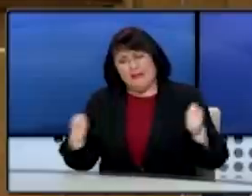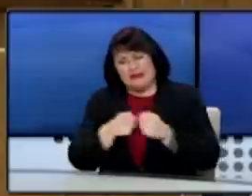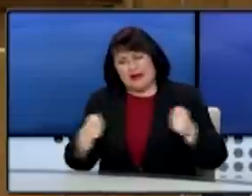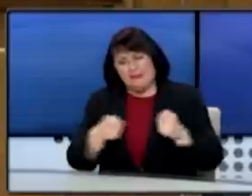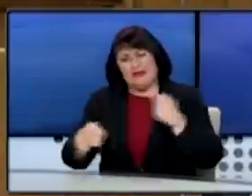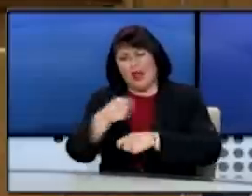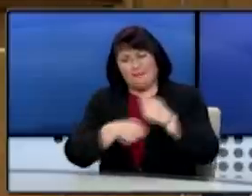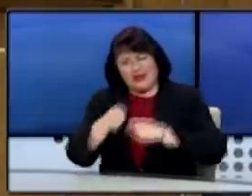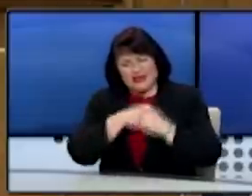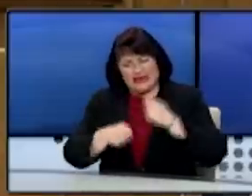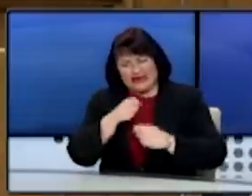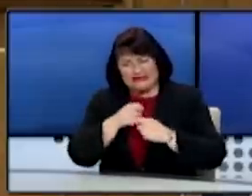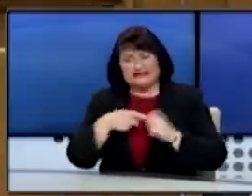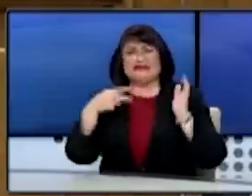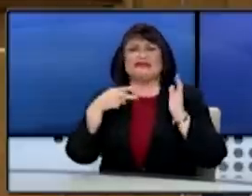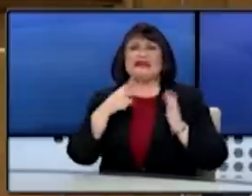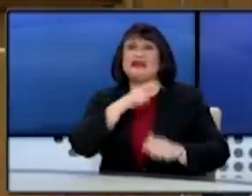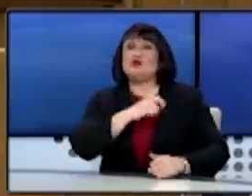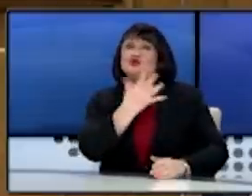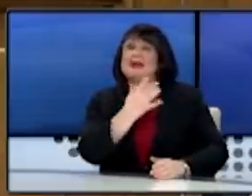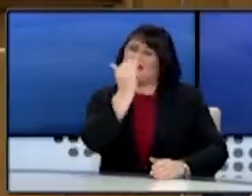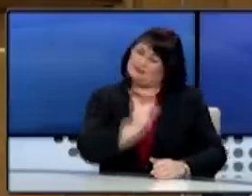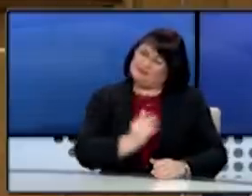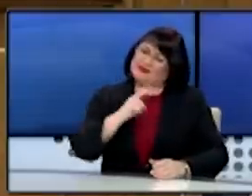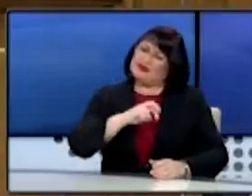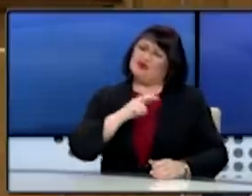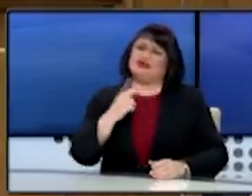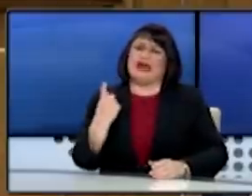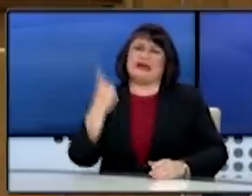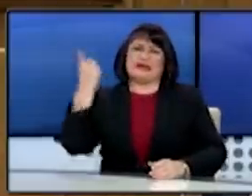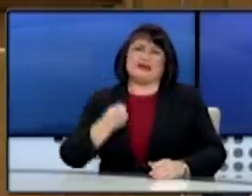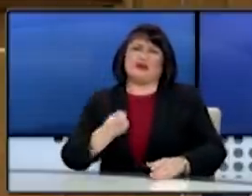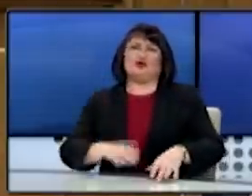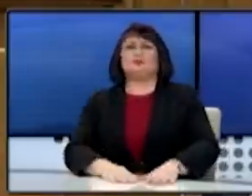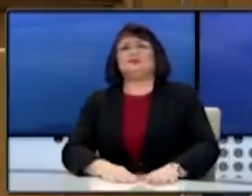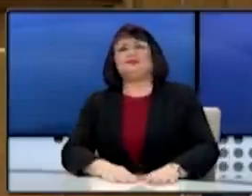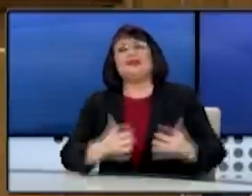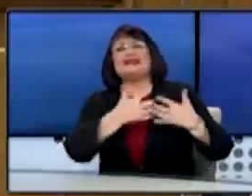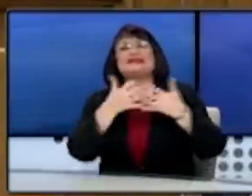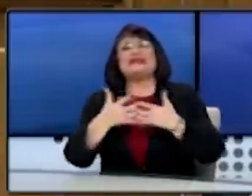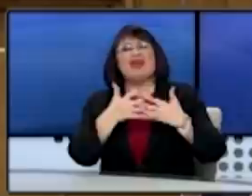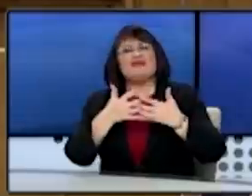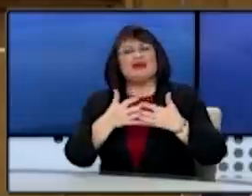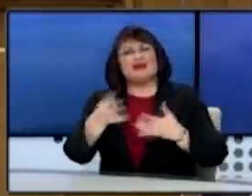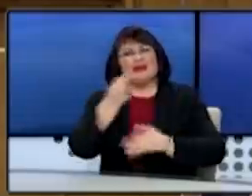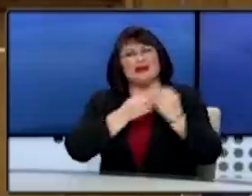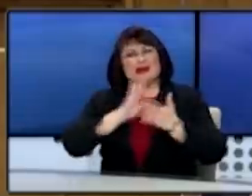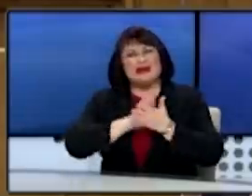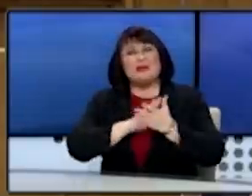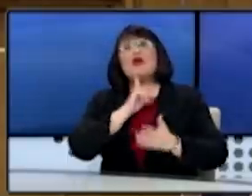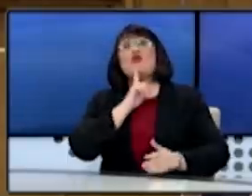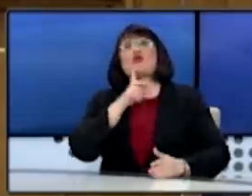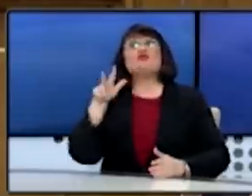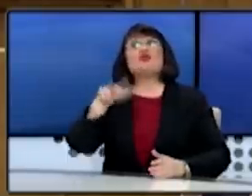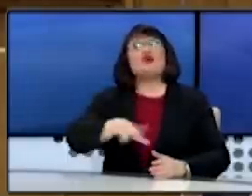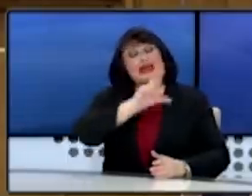των επιχειρήσεων από το 25% στο 21%. Όχι τυχαίο σε δελτίο του έγραφε «Κάντε το όπως